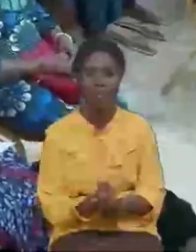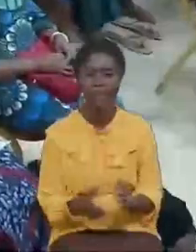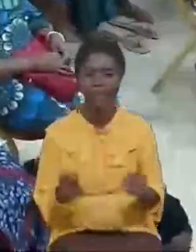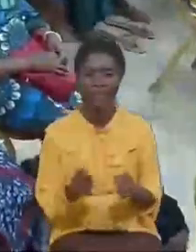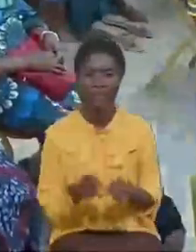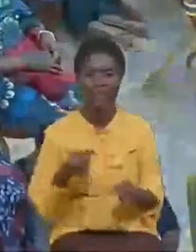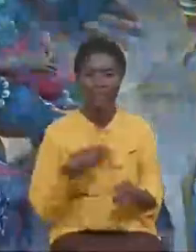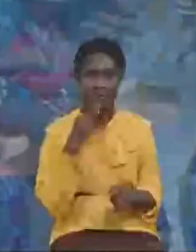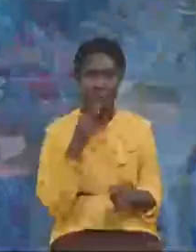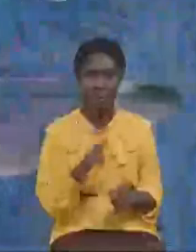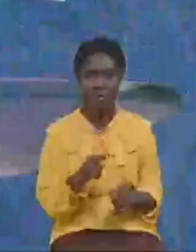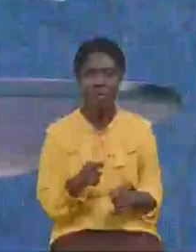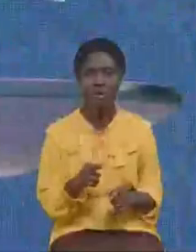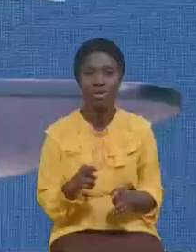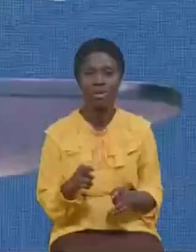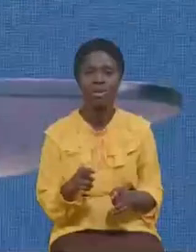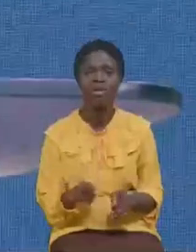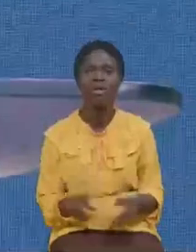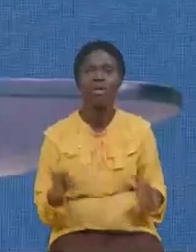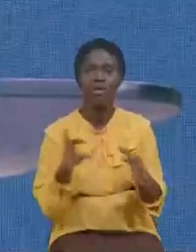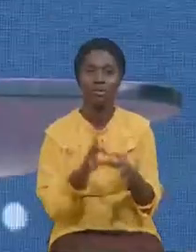Comme nous allons joindre